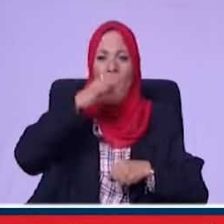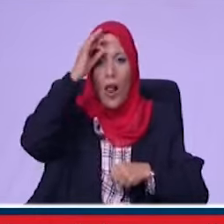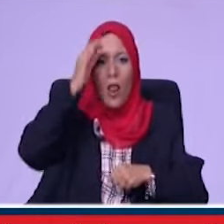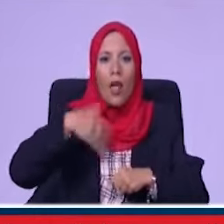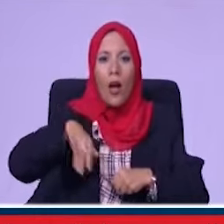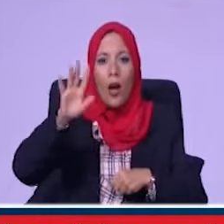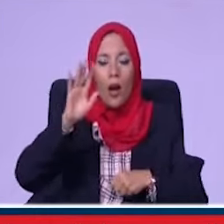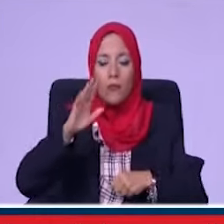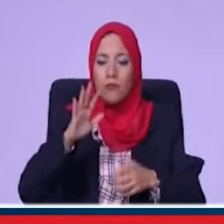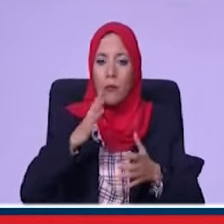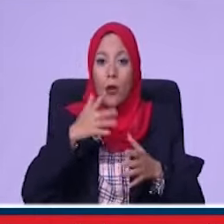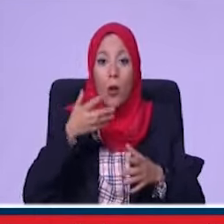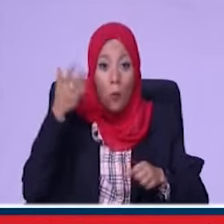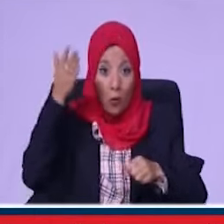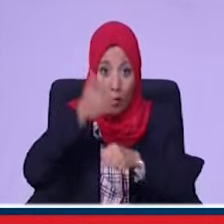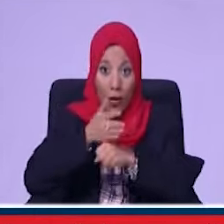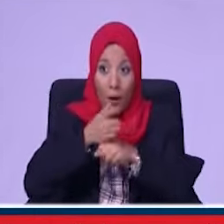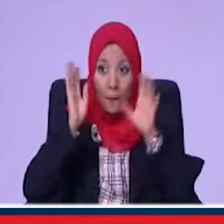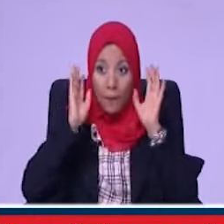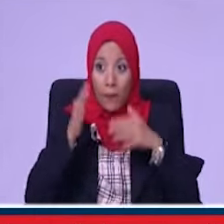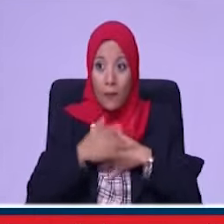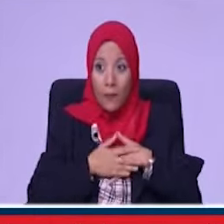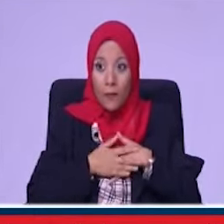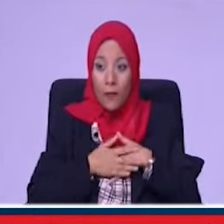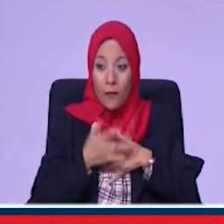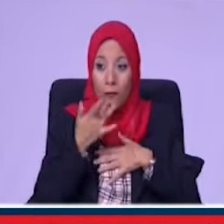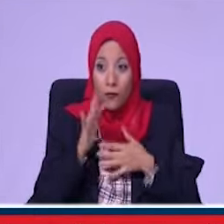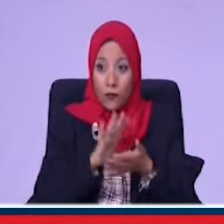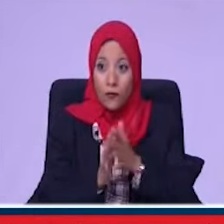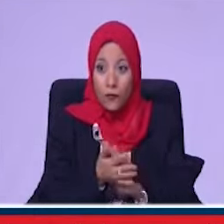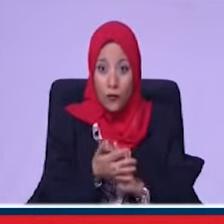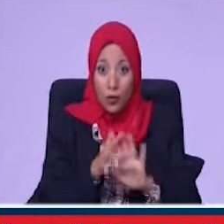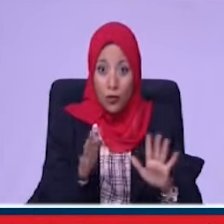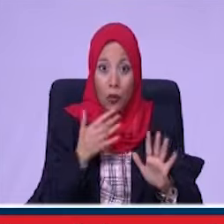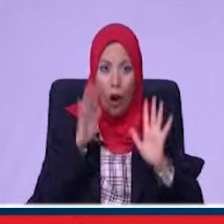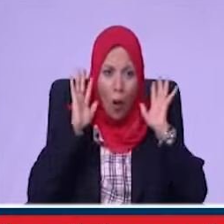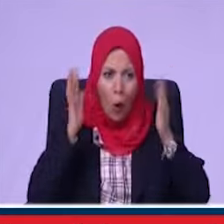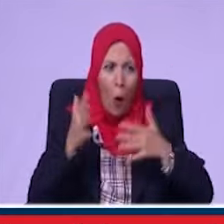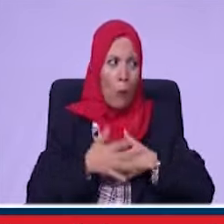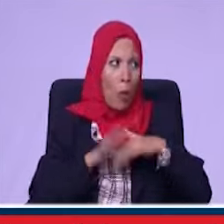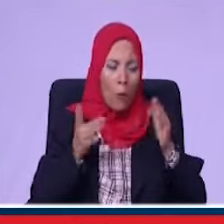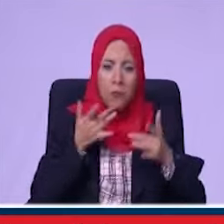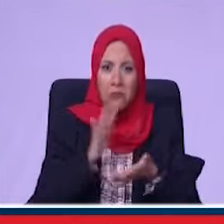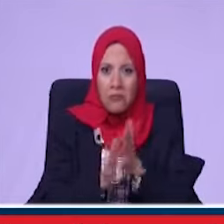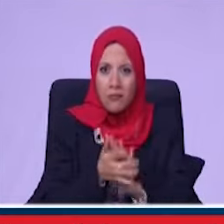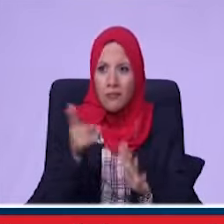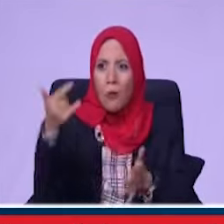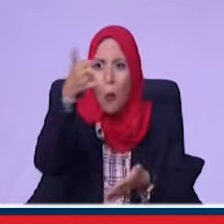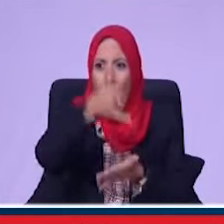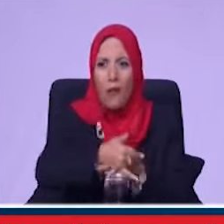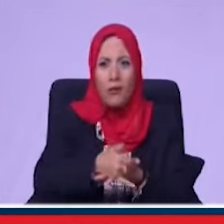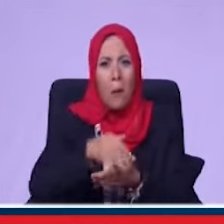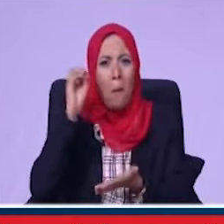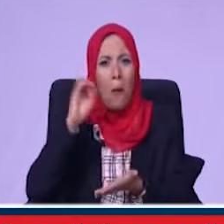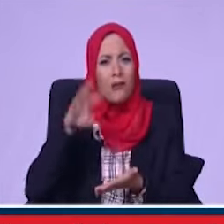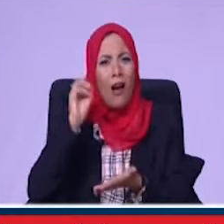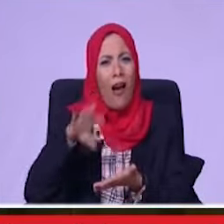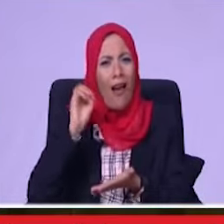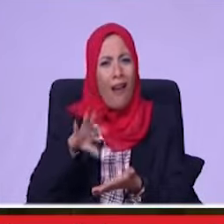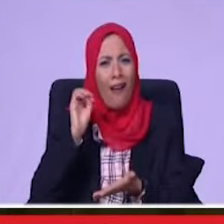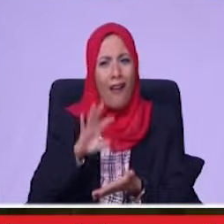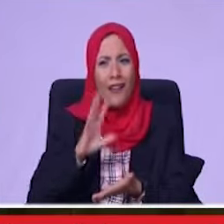ولو راح في مسجد وما فيهوش امام، يعني الاهالي الموجوده هناك بيقدموا الامام. حاله